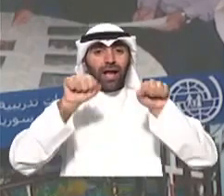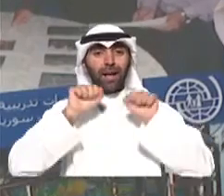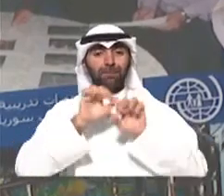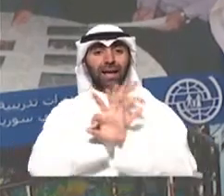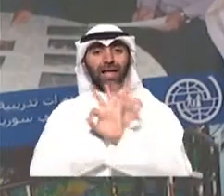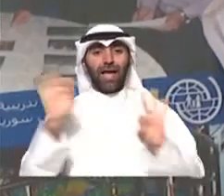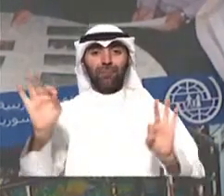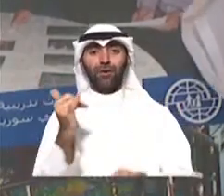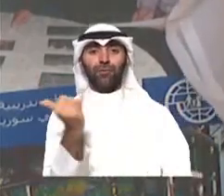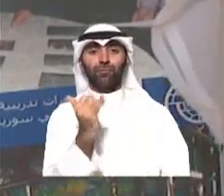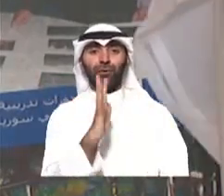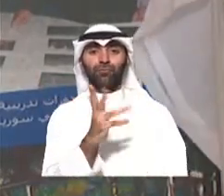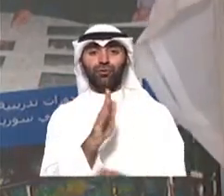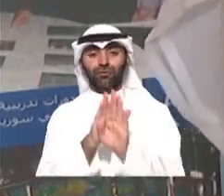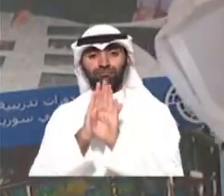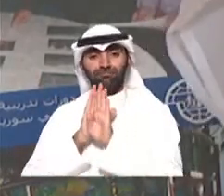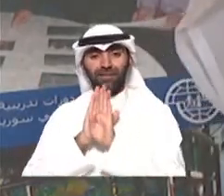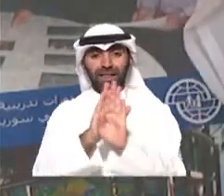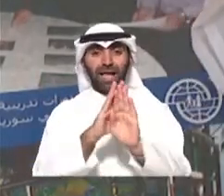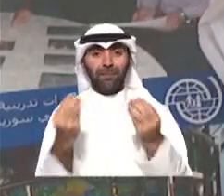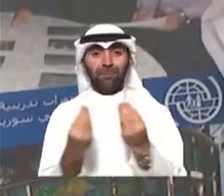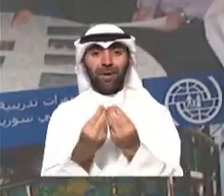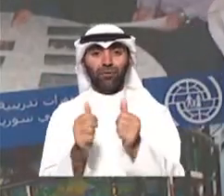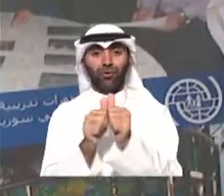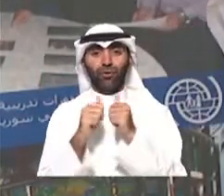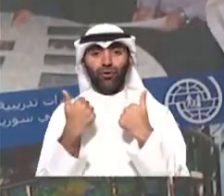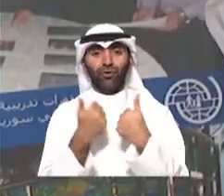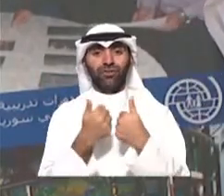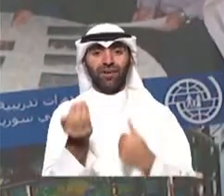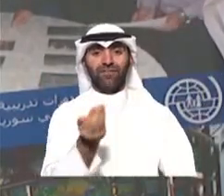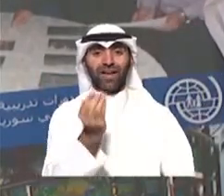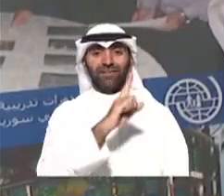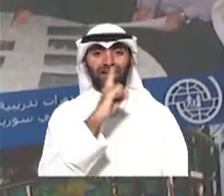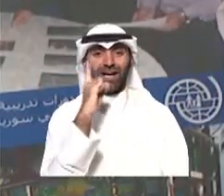خلال الشهر الكريم. جيهان حبيب، تلفزيون دولة الكويت.